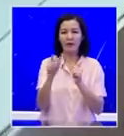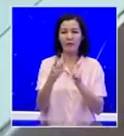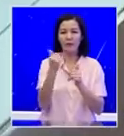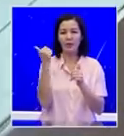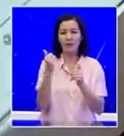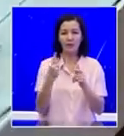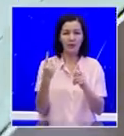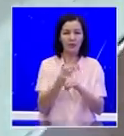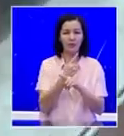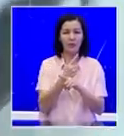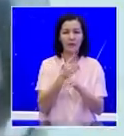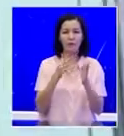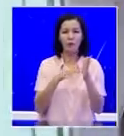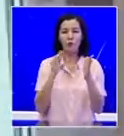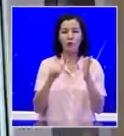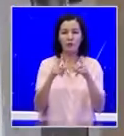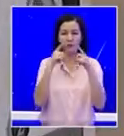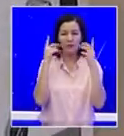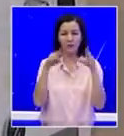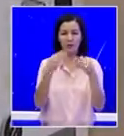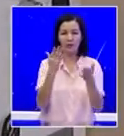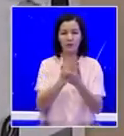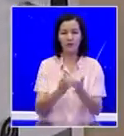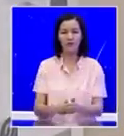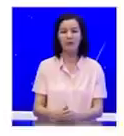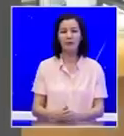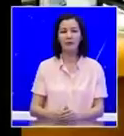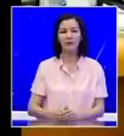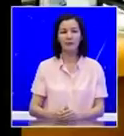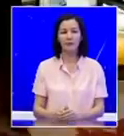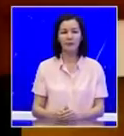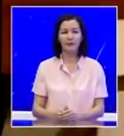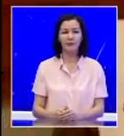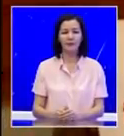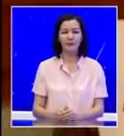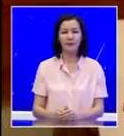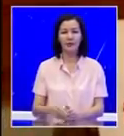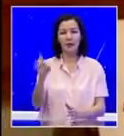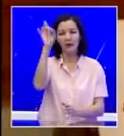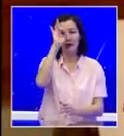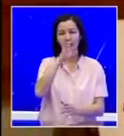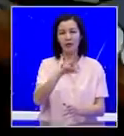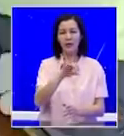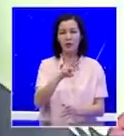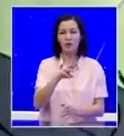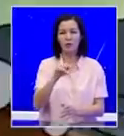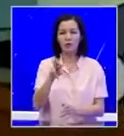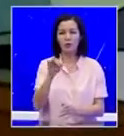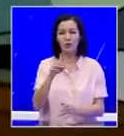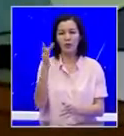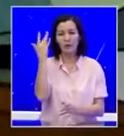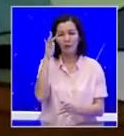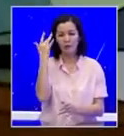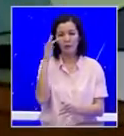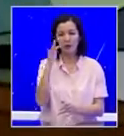2 аптада 1 рет 9 маска беріліп жатыр. әйгілі Том мен Джерри мультфильмінің